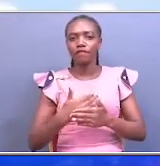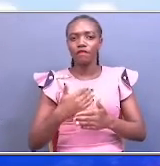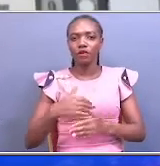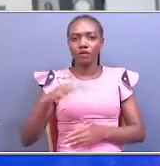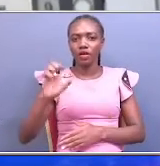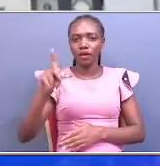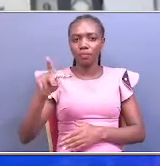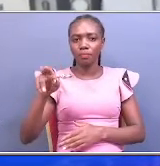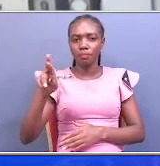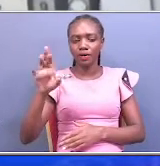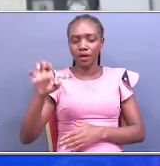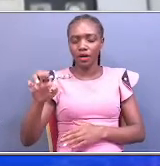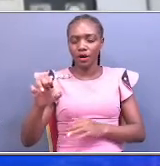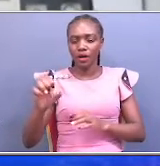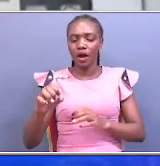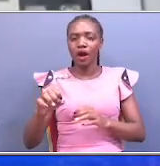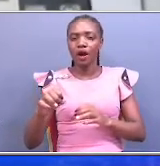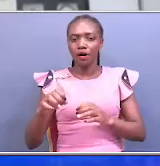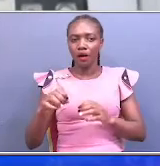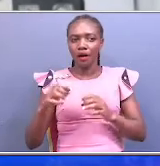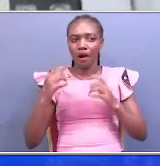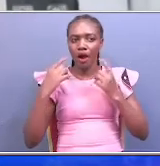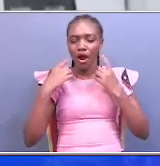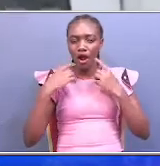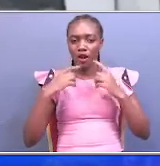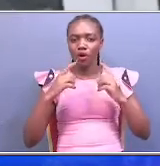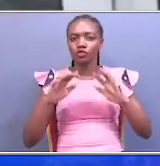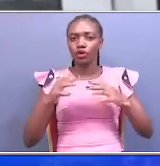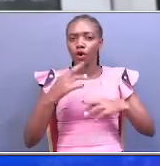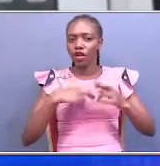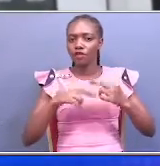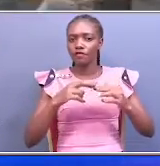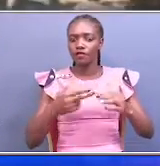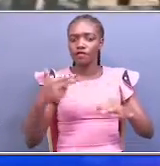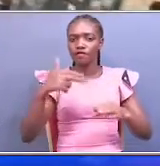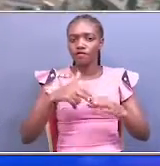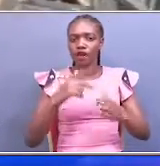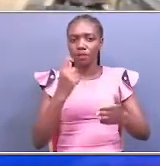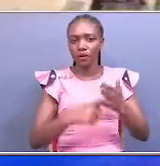Petroleum Regulatory Authority conducts its monthly review on fuel prices,